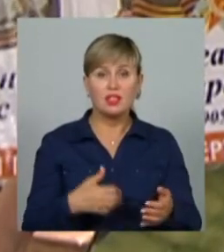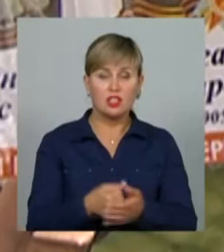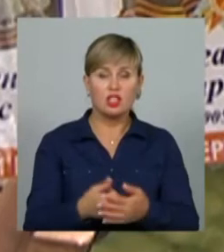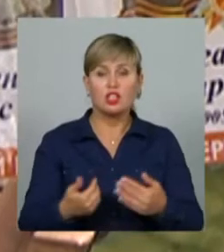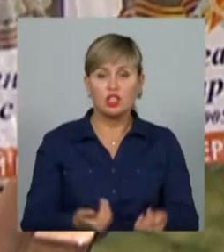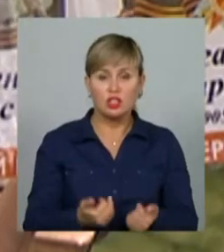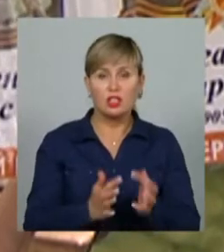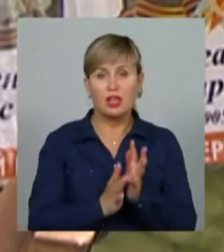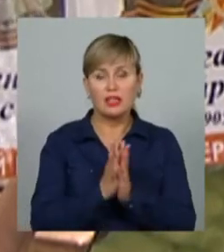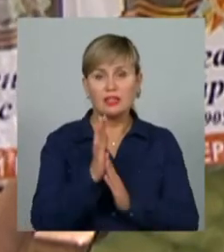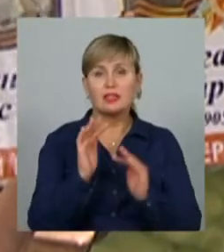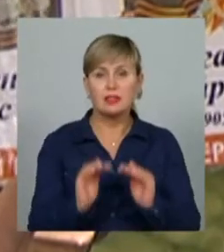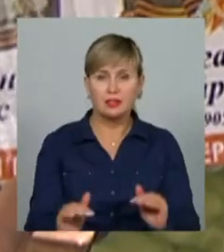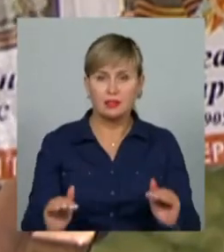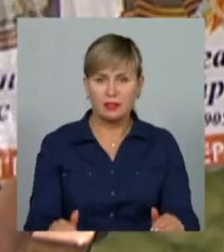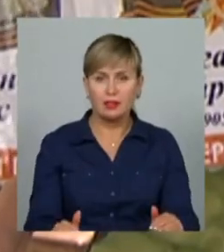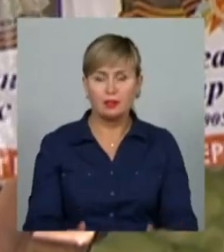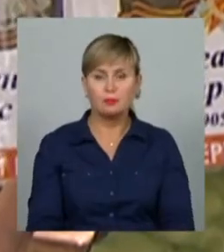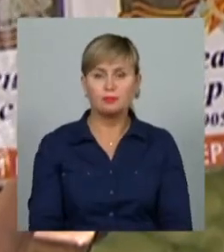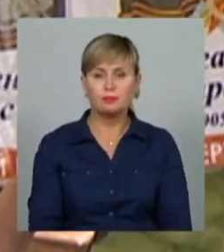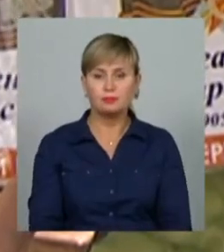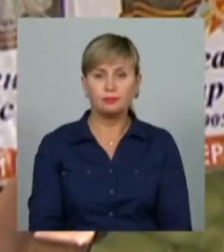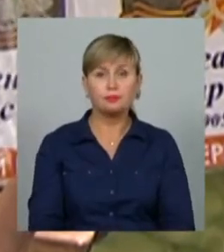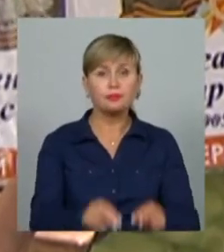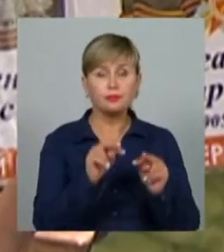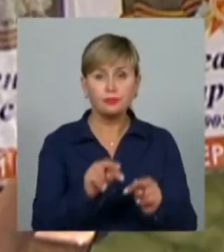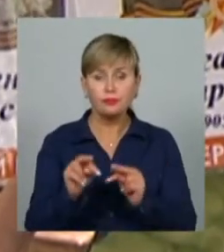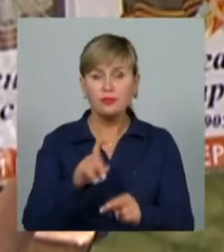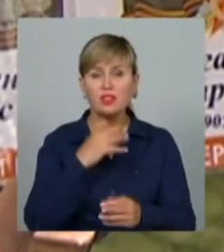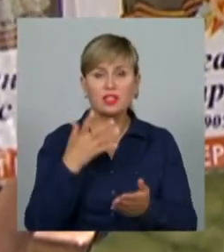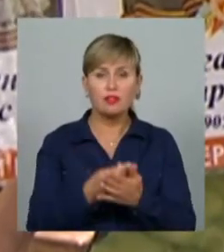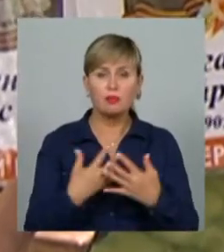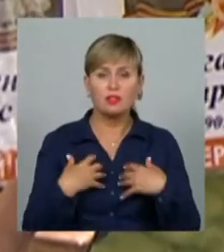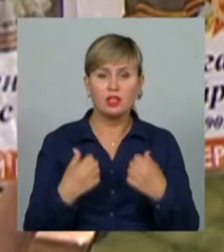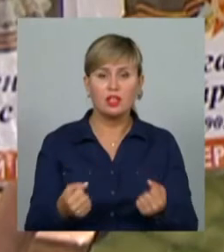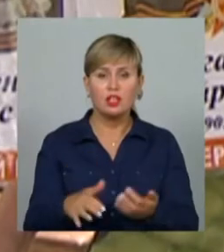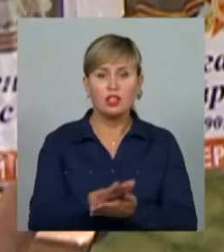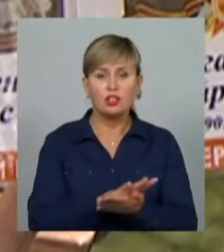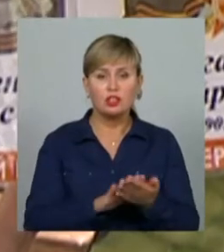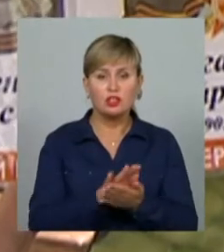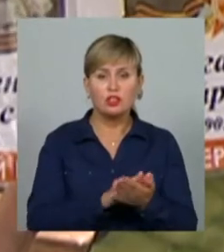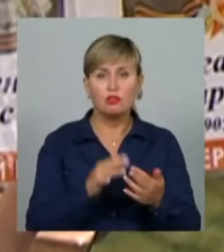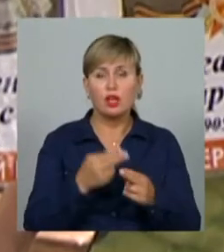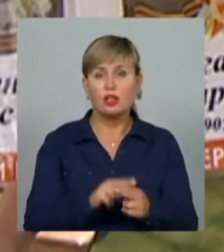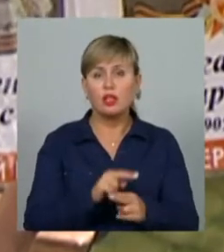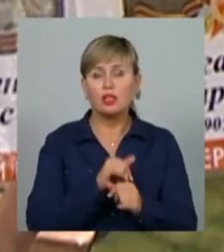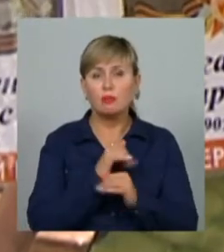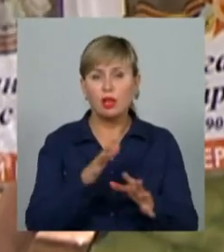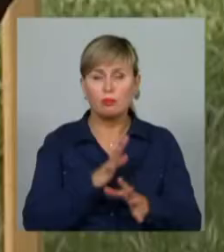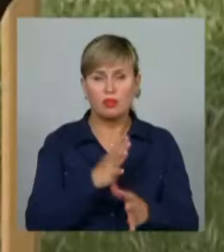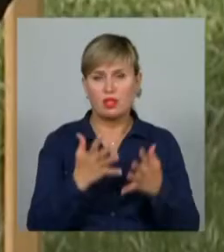жить, растить детей, следить за своим здоровьем. Ничего это не могло быть, если бы не